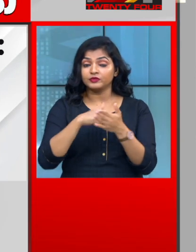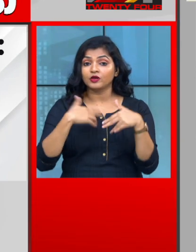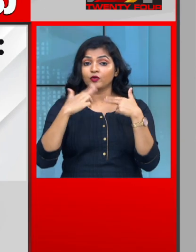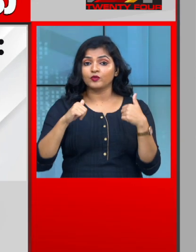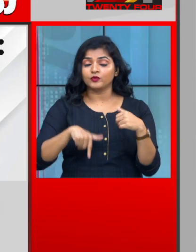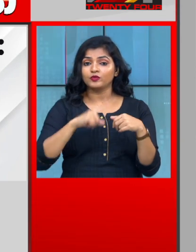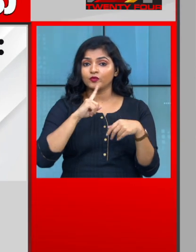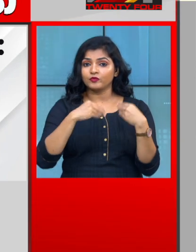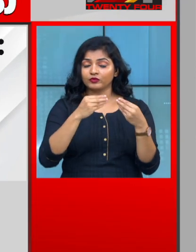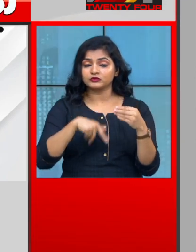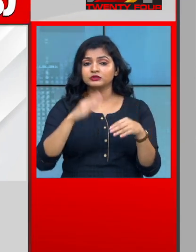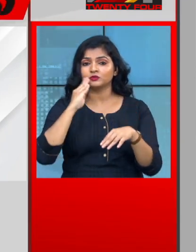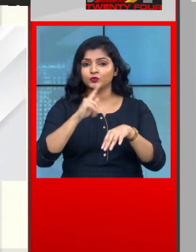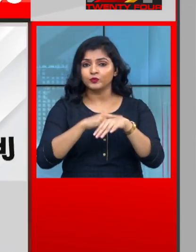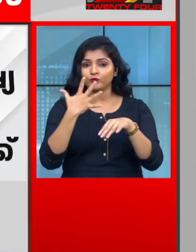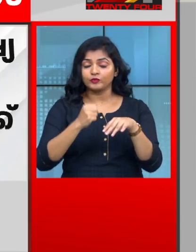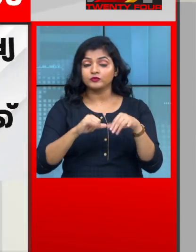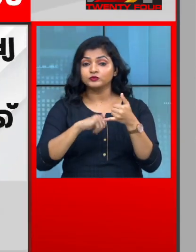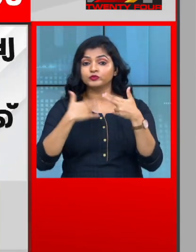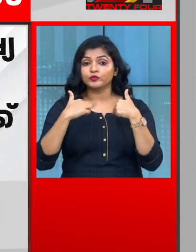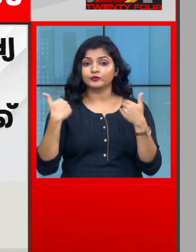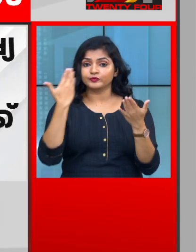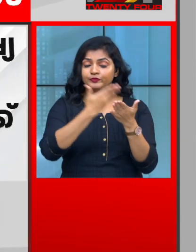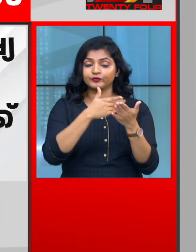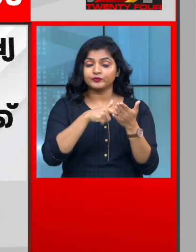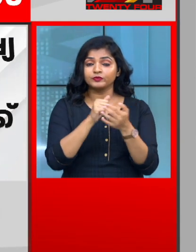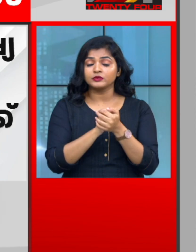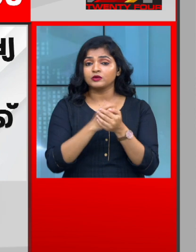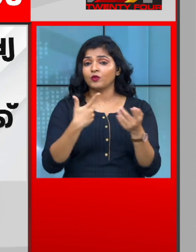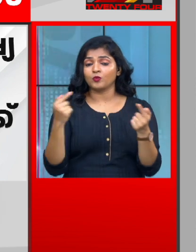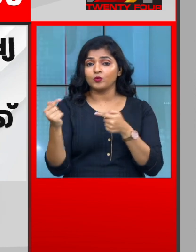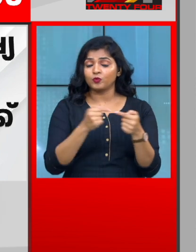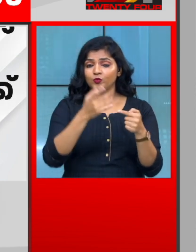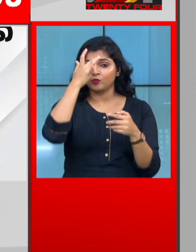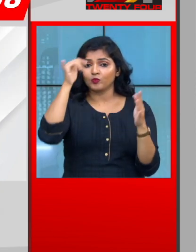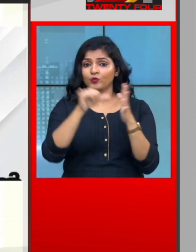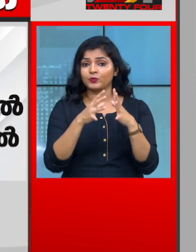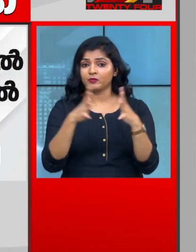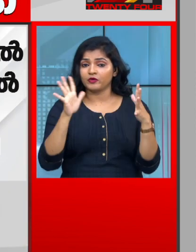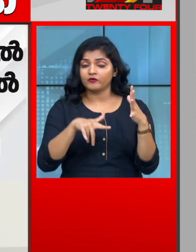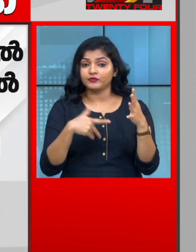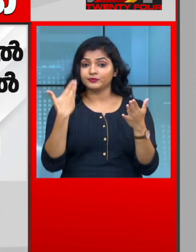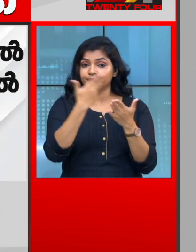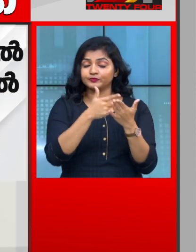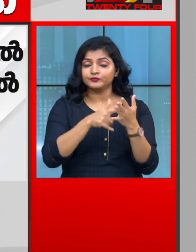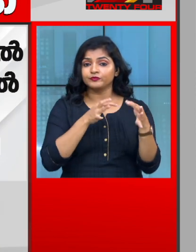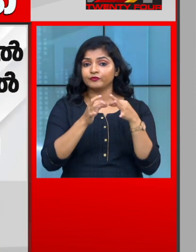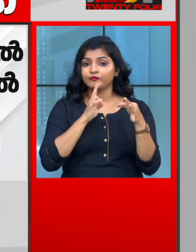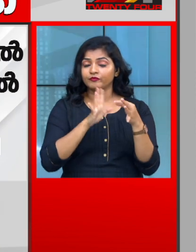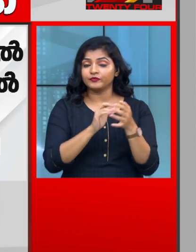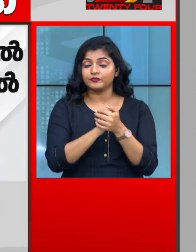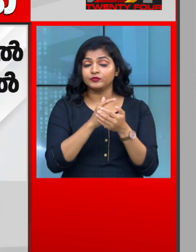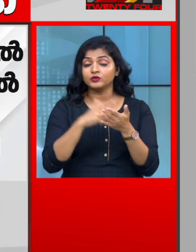തേടിയാണ് സംസ്ഥാന സർക്കാർ സുപ്രീം കോടതിയെ സമീപിച്ചത്. അതിൽ ക്രമസമാധാന പ്രശ്നം ഉൾപ്പെടെയുള്ള കാര്യങ്ങൾ ആ ഹർജിയിൽ ചൂണ്ടിക്കാട്ടിയിരുന്നു. ഹർജിക്കെതിരെ തടസ്സ